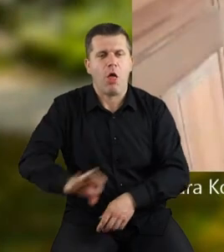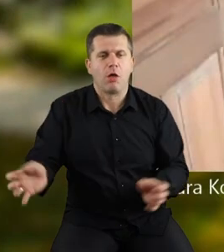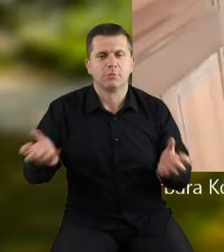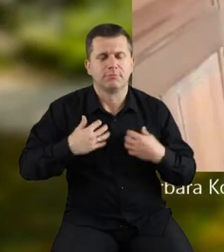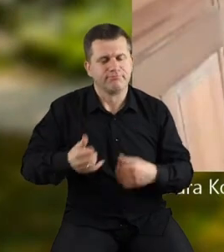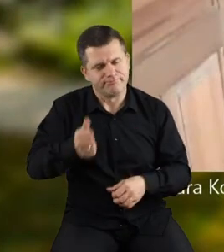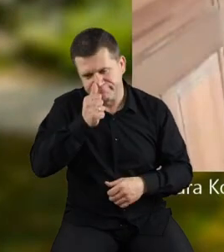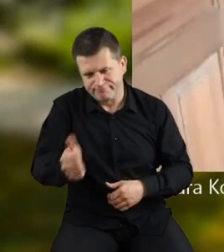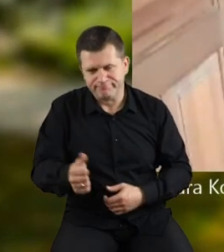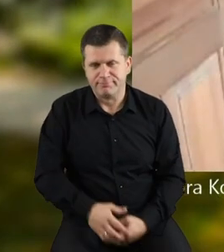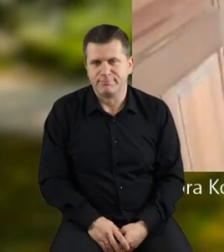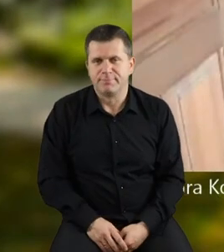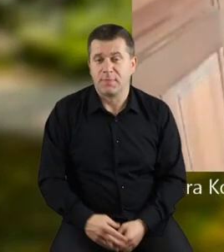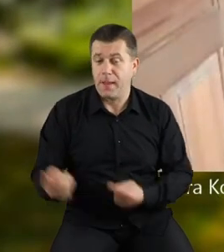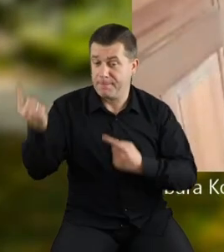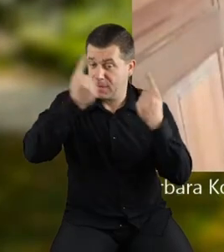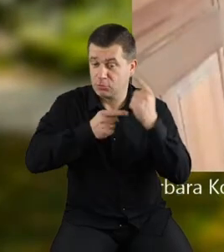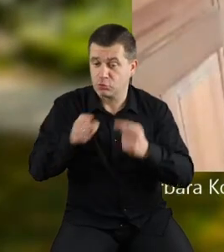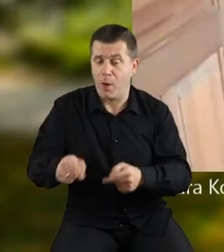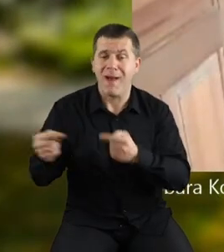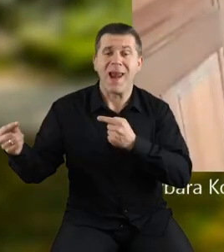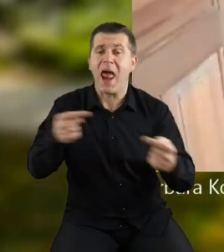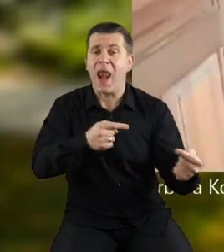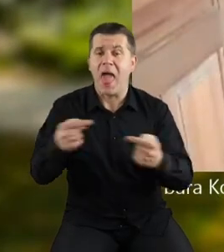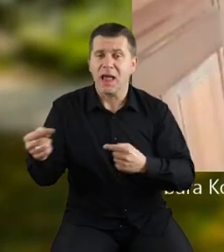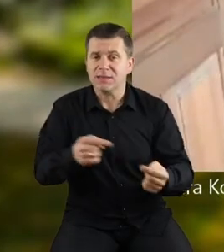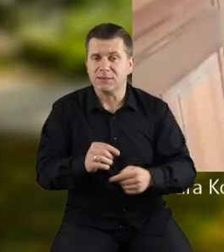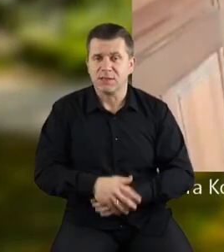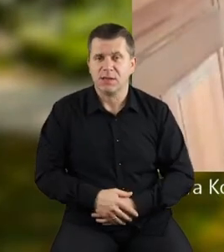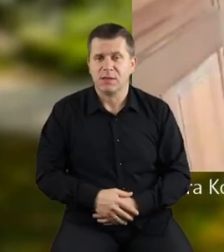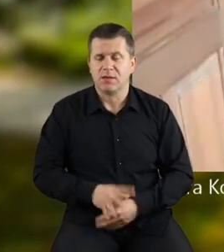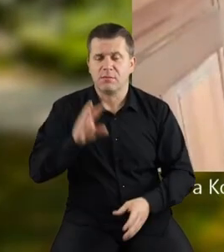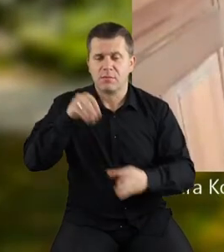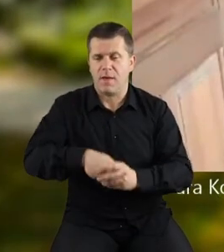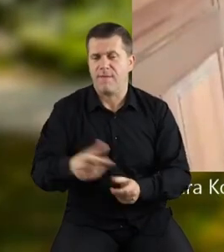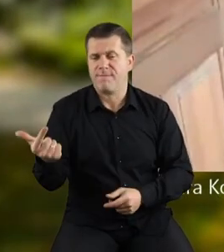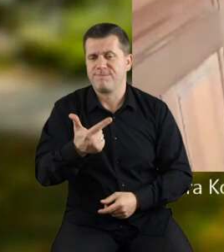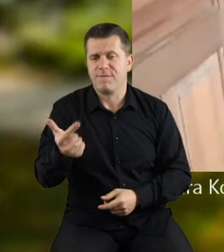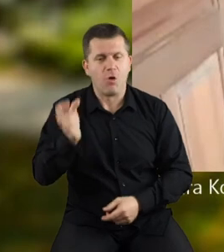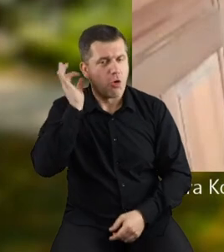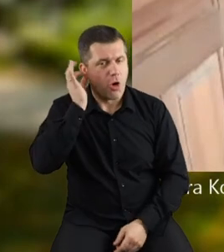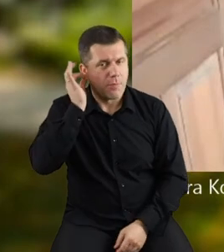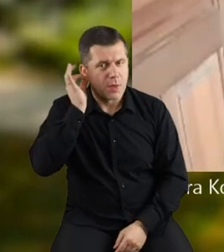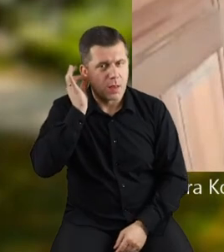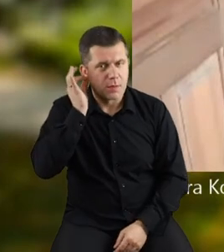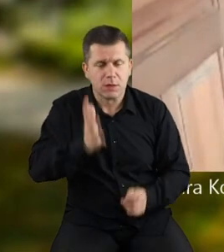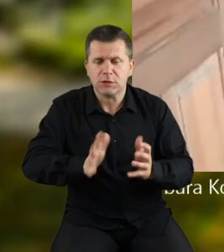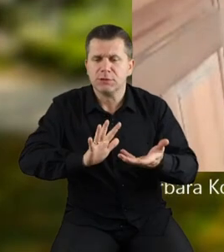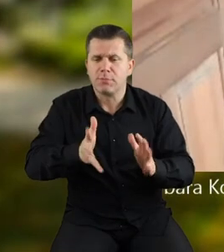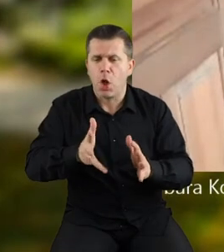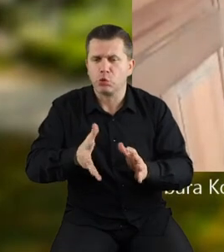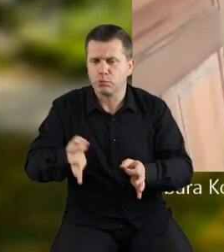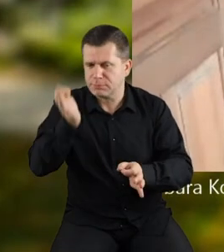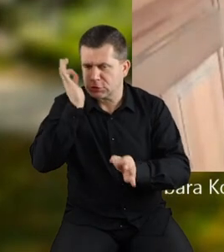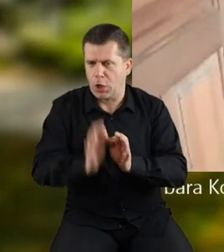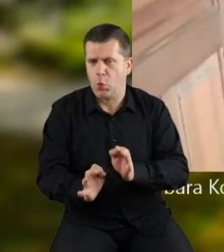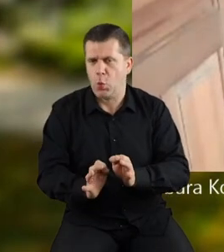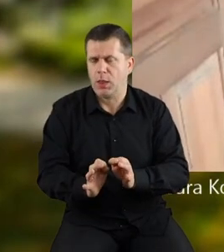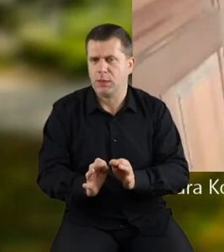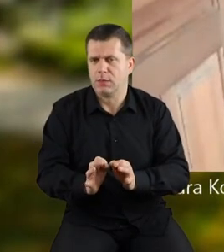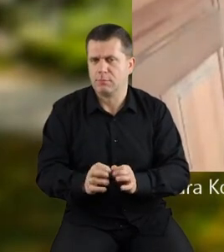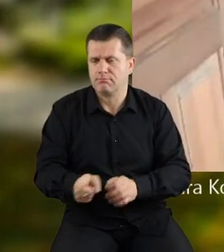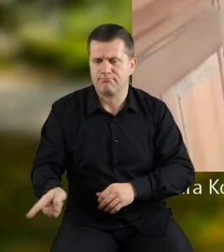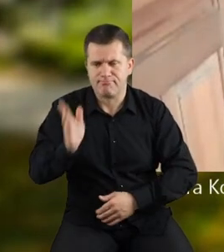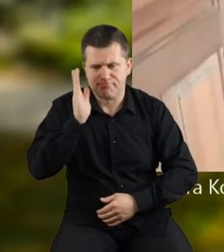losowi. Myślę, że to relacja, w której dwie kobiety w sposób